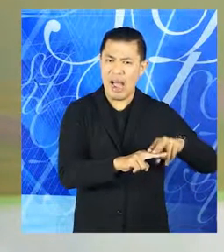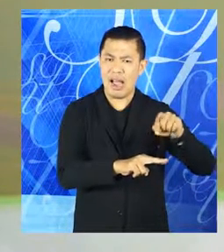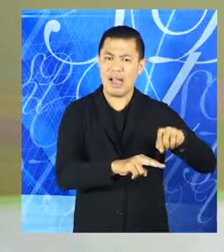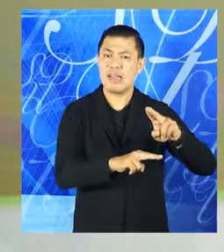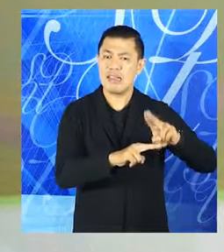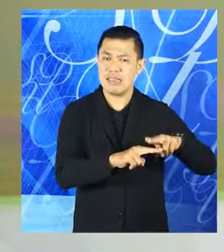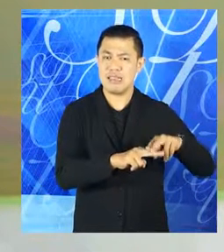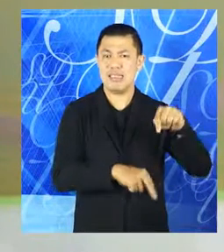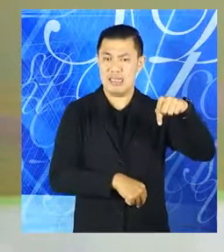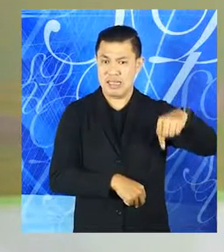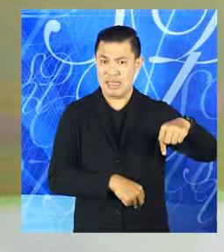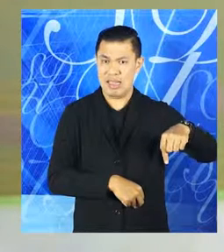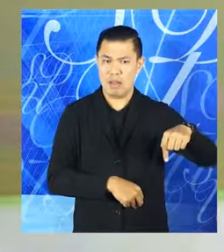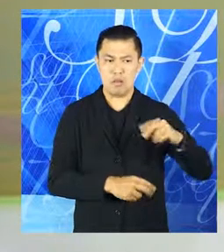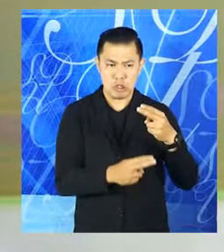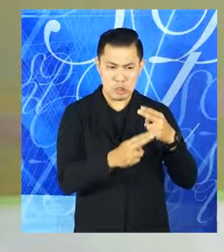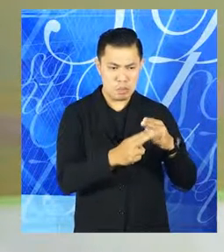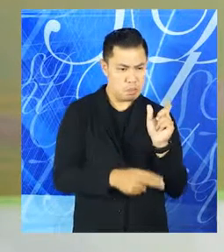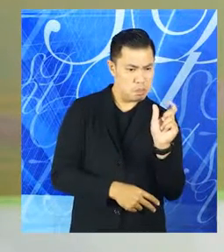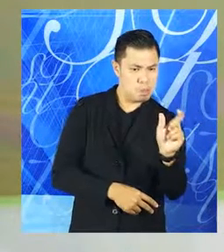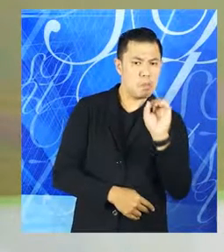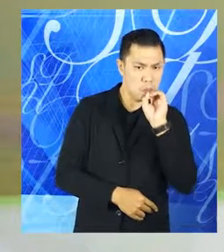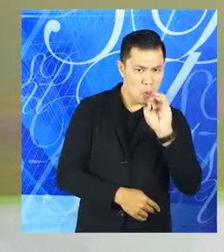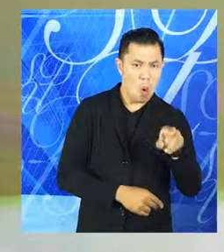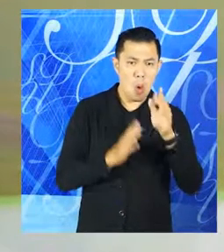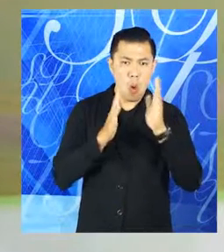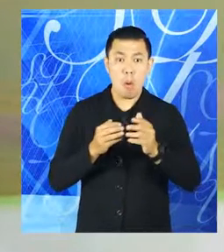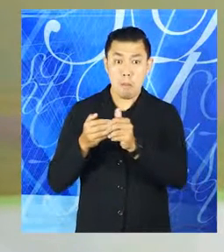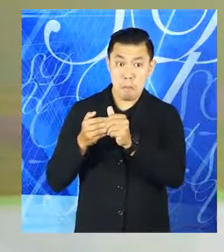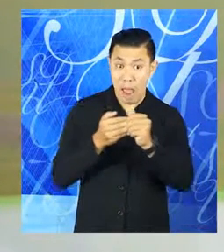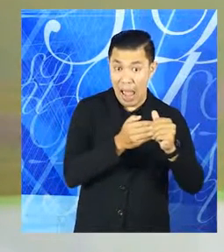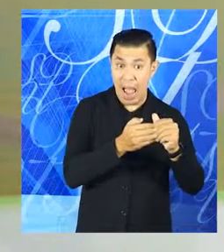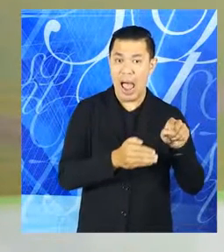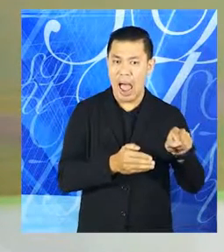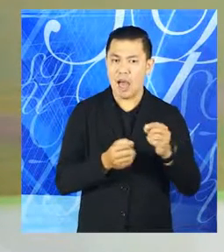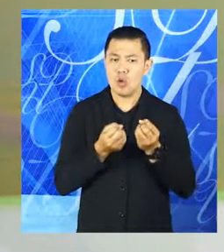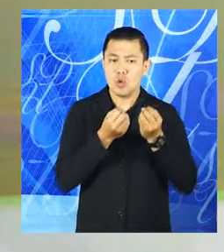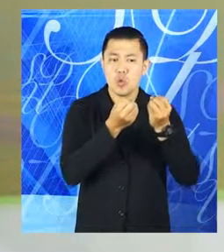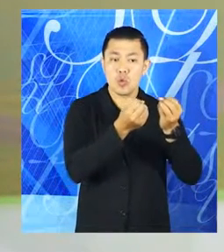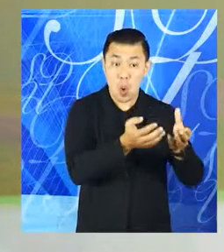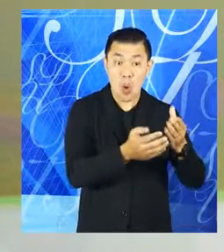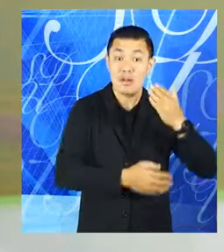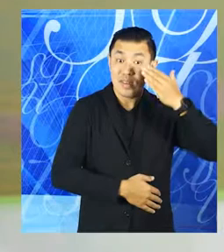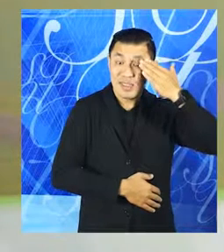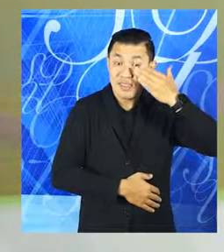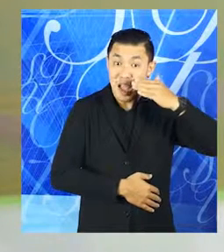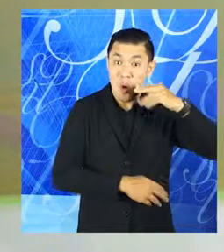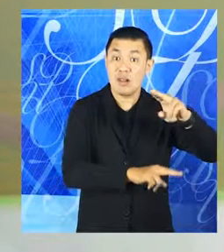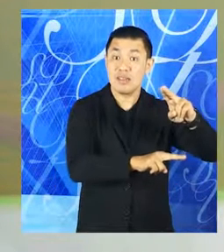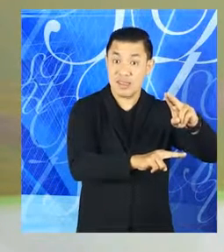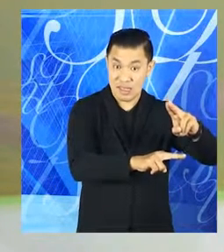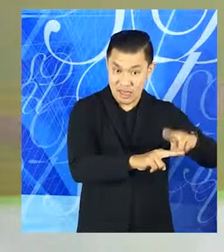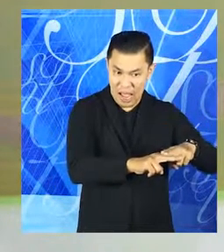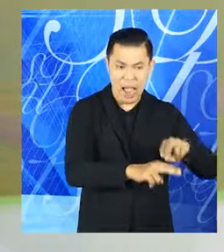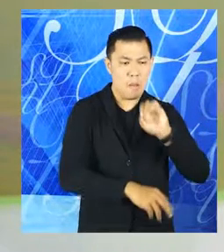าอี้ซึ่งได้ระบุไว้คนนำทางอาจจะส่งคนตาบอดแล้ว